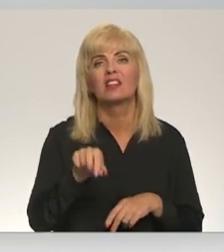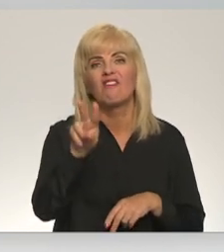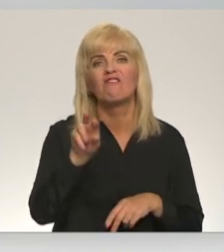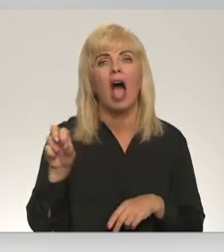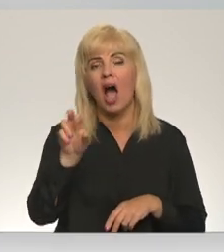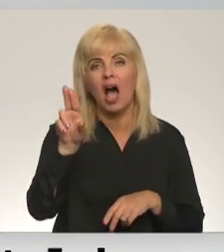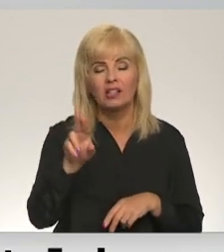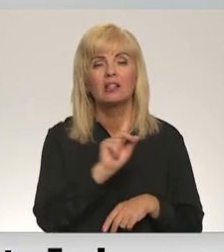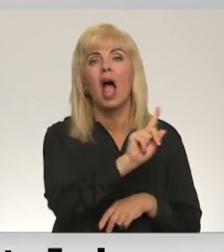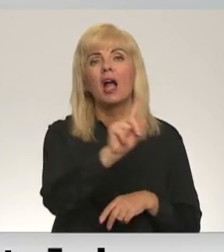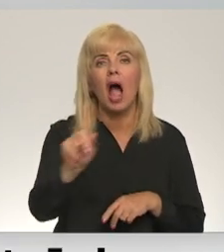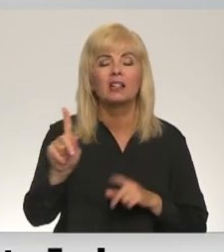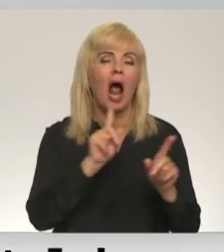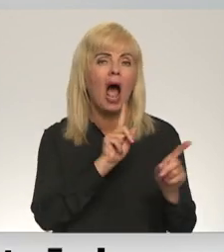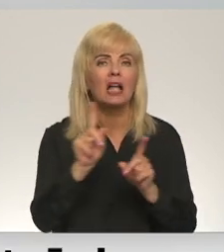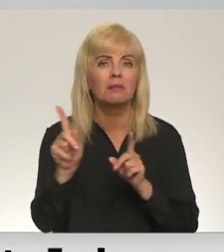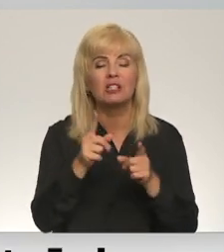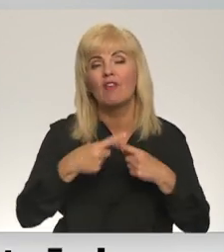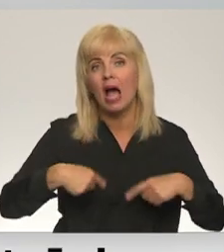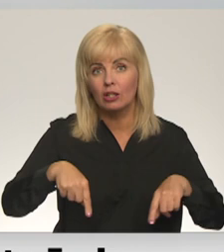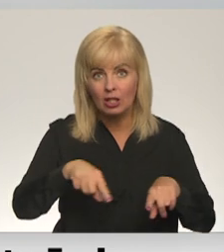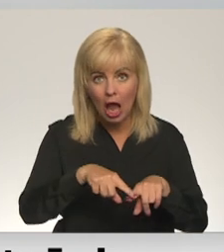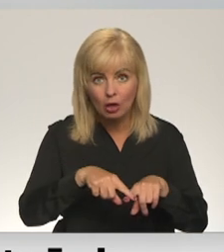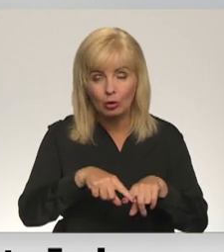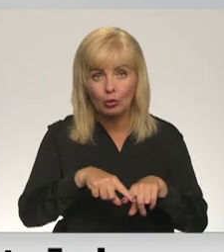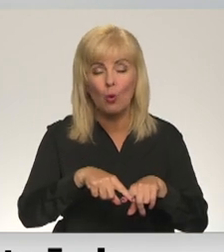katrā administratīvajā teritorijā. Pēc administratīvās